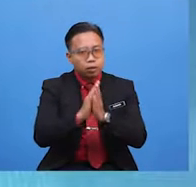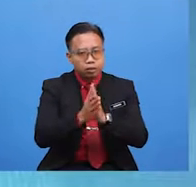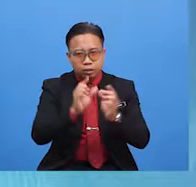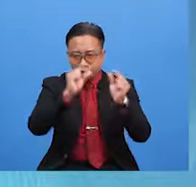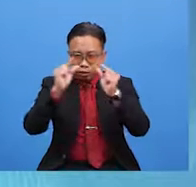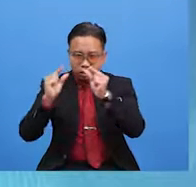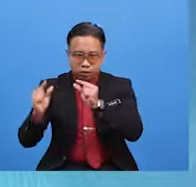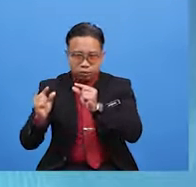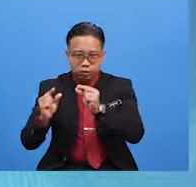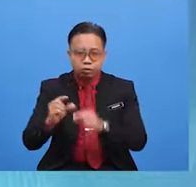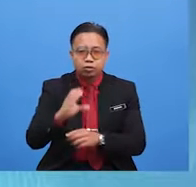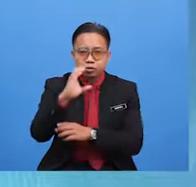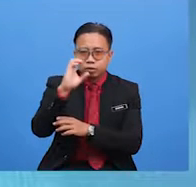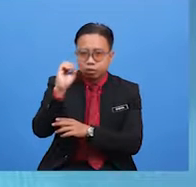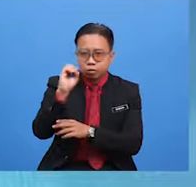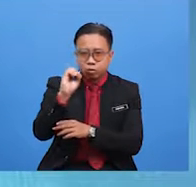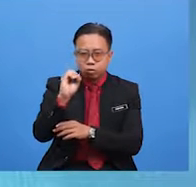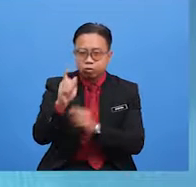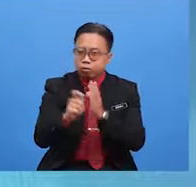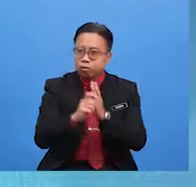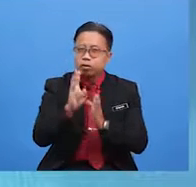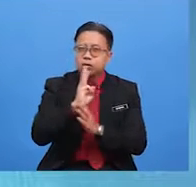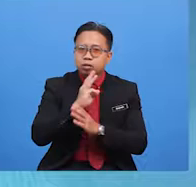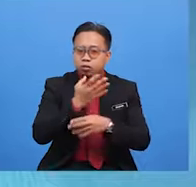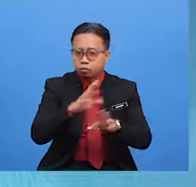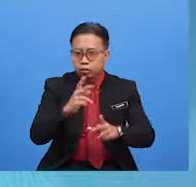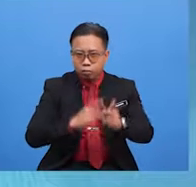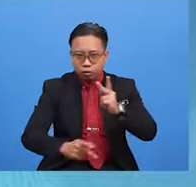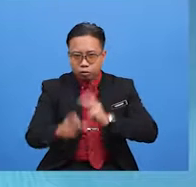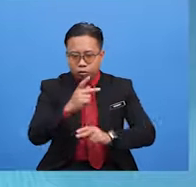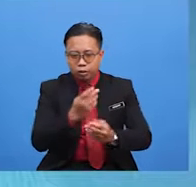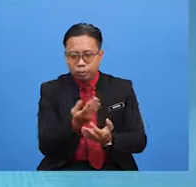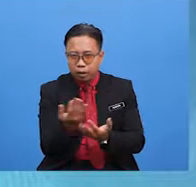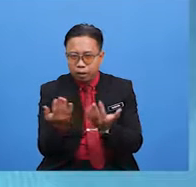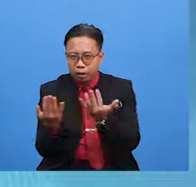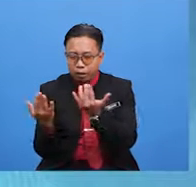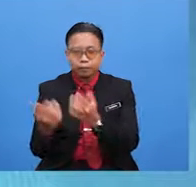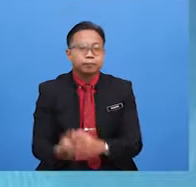karbon dioksida dan air selepas proses pembakaran,